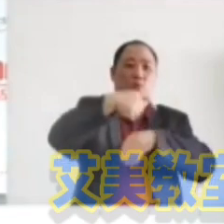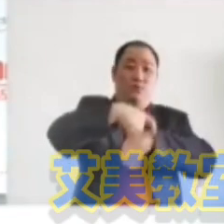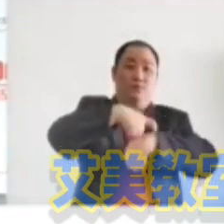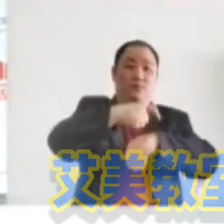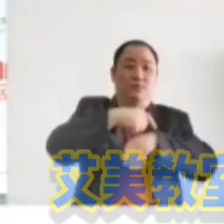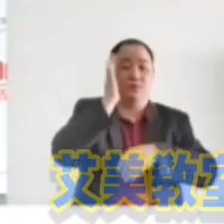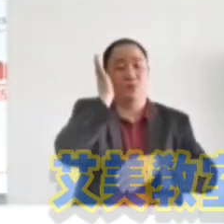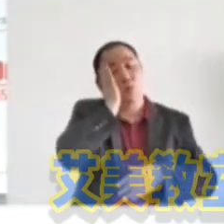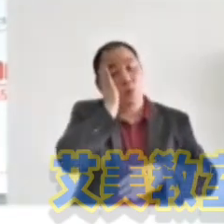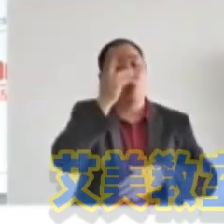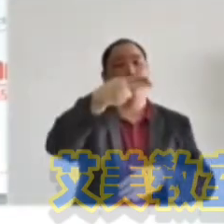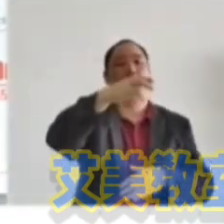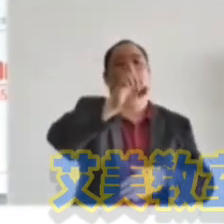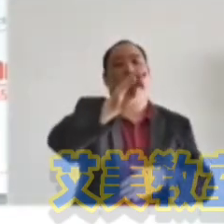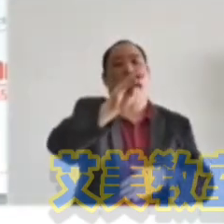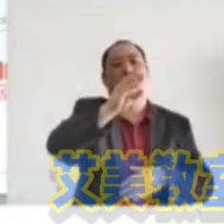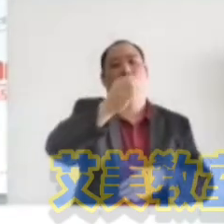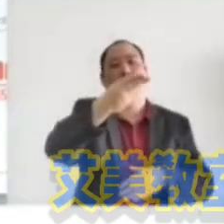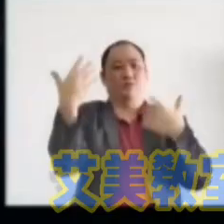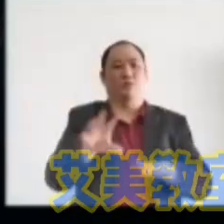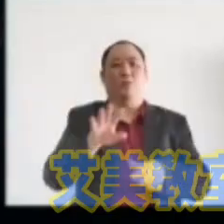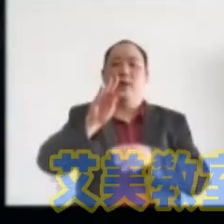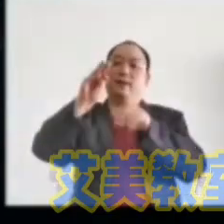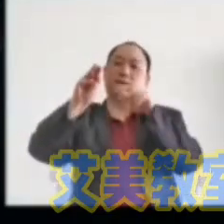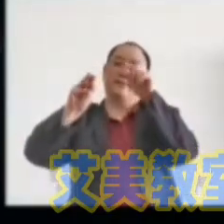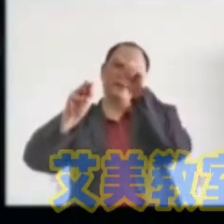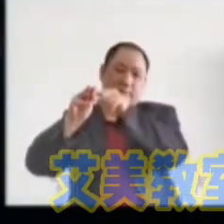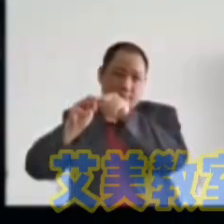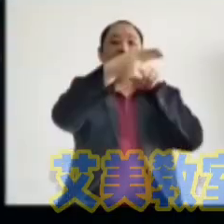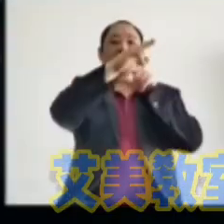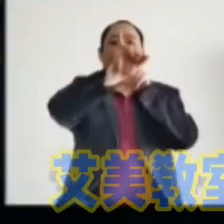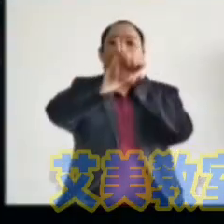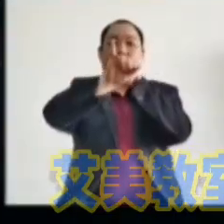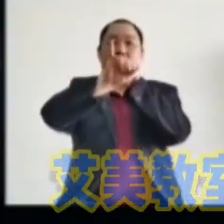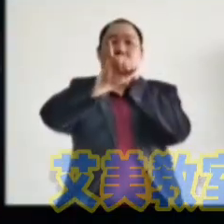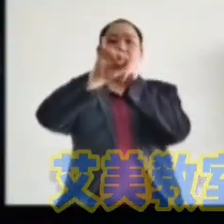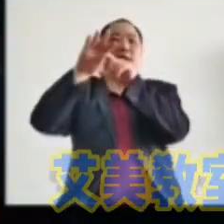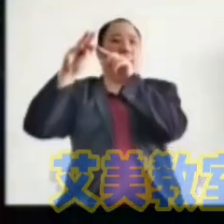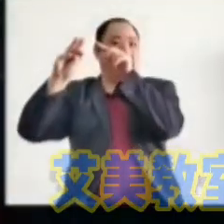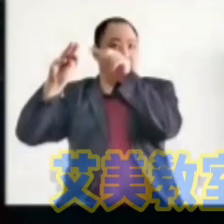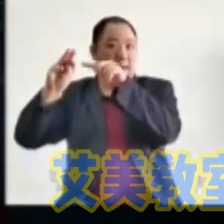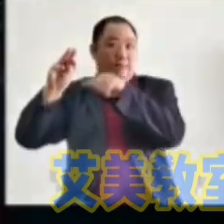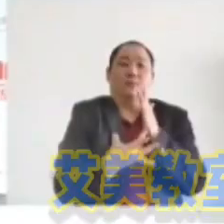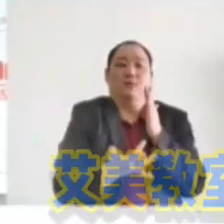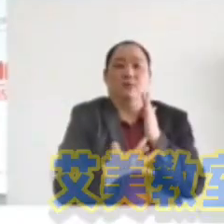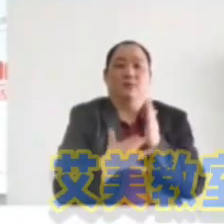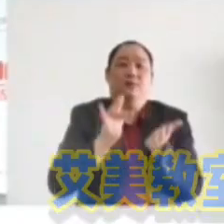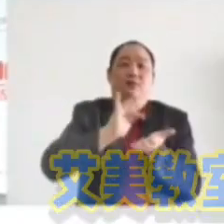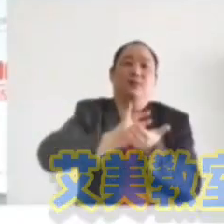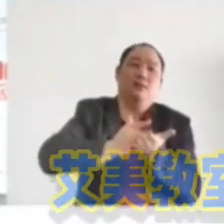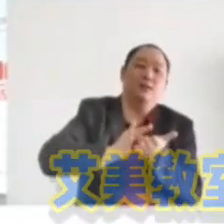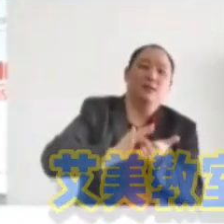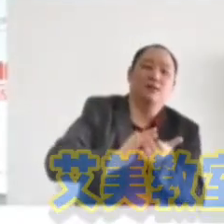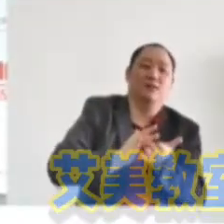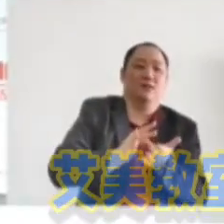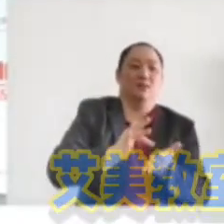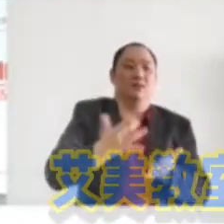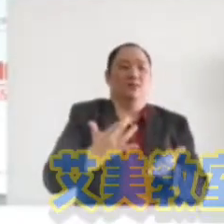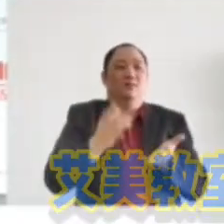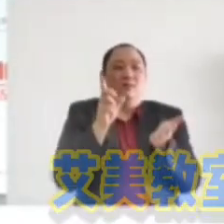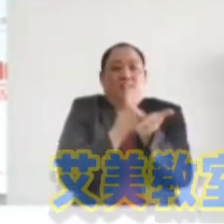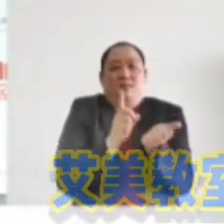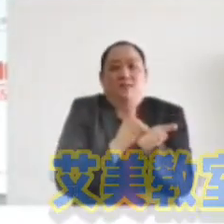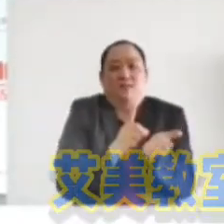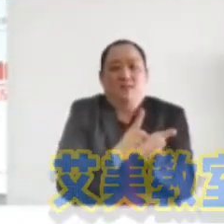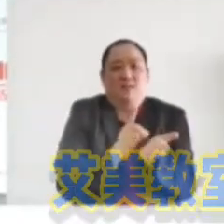理跟修复的这个功能，明白吗？接下来就是第三个 M，OK？ 如果今天哈是科学